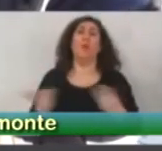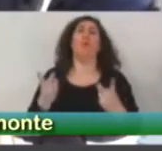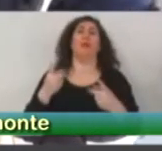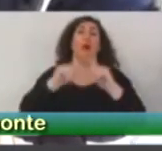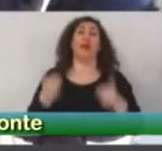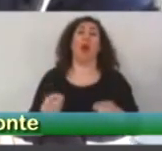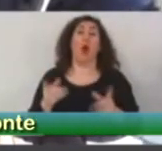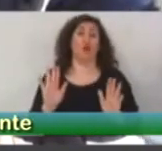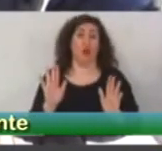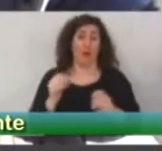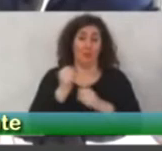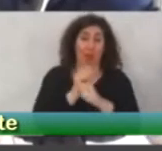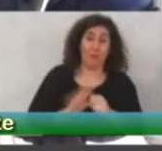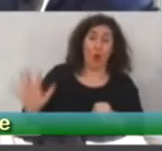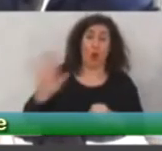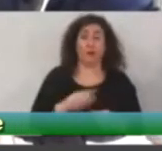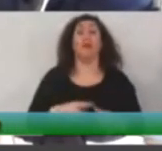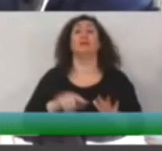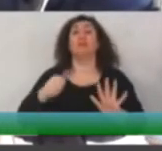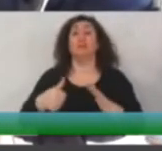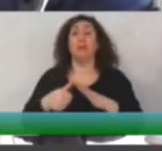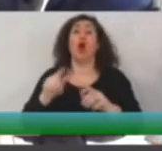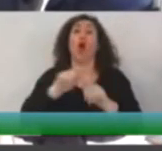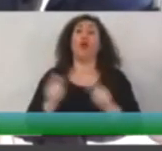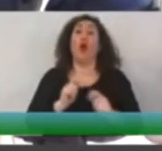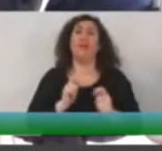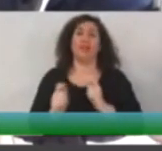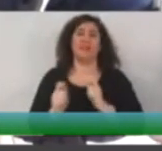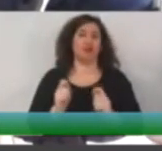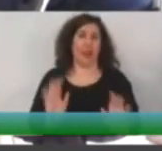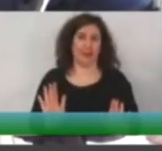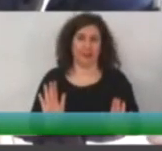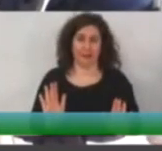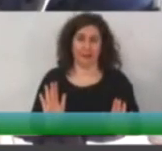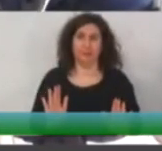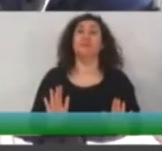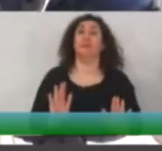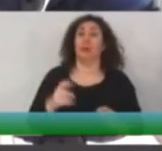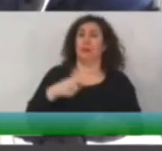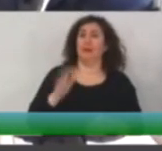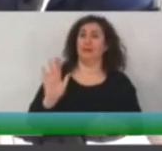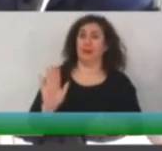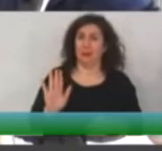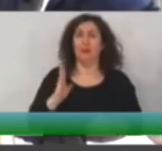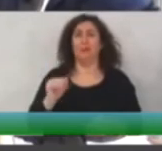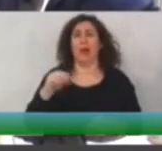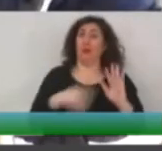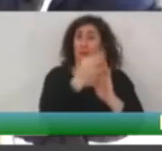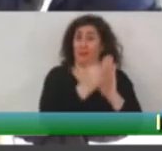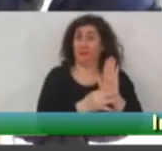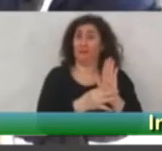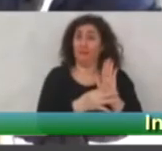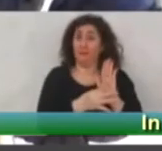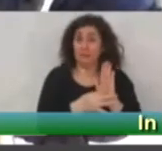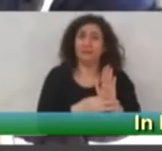piemontesi, e poi a nome anche di Confesercenti, e quindi del suo presidente Giancarlo Banchieri.